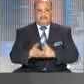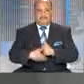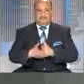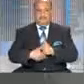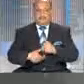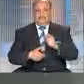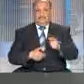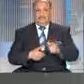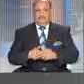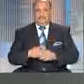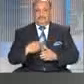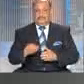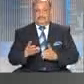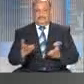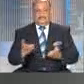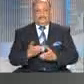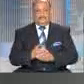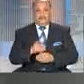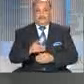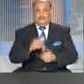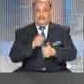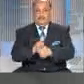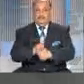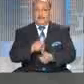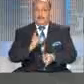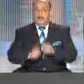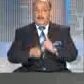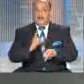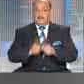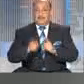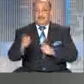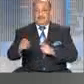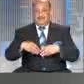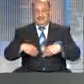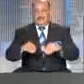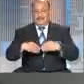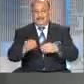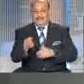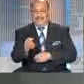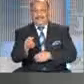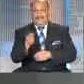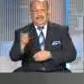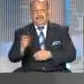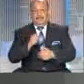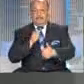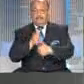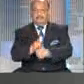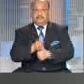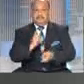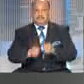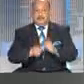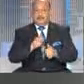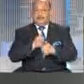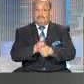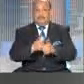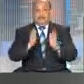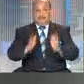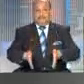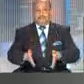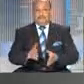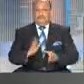حصلنا في الطماطم وسكتنا، ناخذوا معناتها على الأول جي كعبة خشينة بعد تولي جويدة، نعطيو الدوية النيترات واحد تقعد ديما